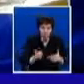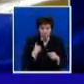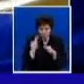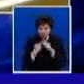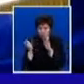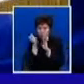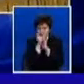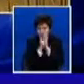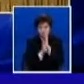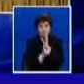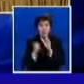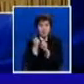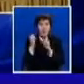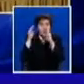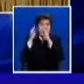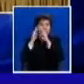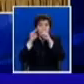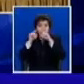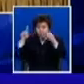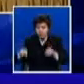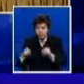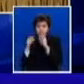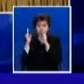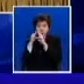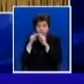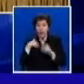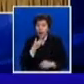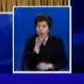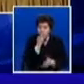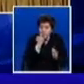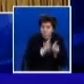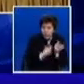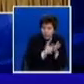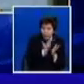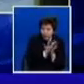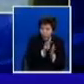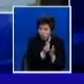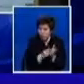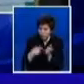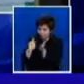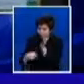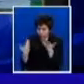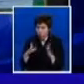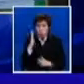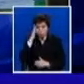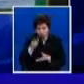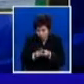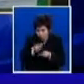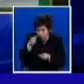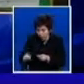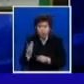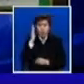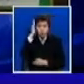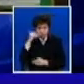เริ่มทำสัญญาแล้วก็การประกาศราคาอ้างอิงราคาประการก็จะนำไปสู่การชดเชยต่อไปอันนี้ก็จะต้องดำเนินการเร่งรัด